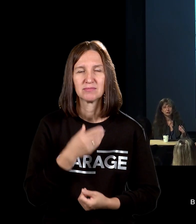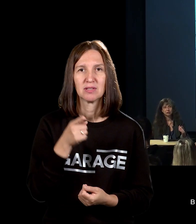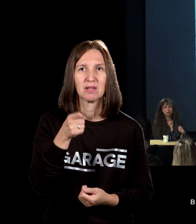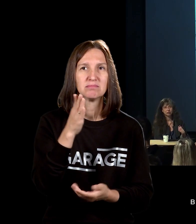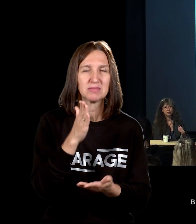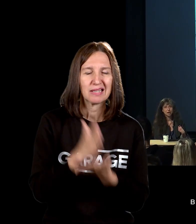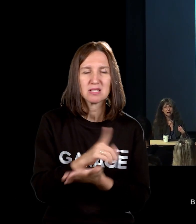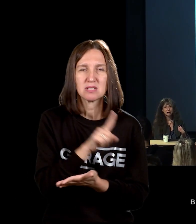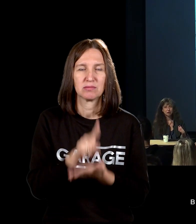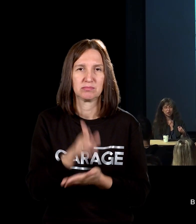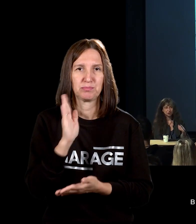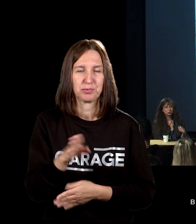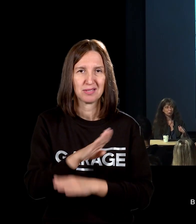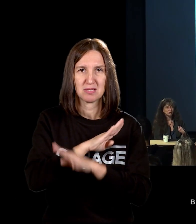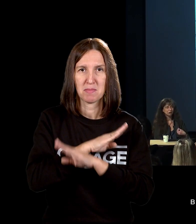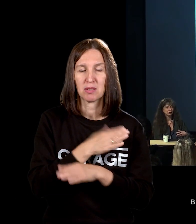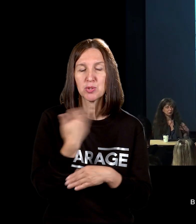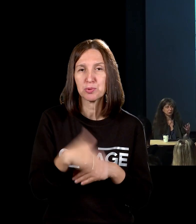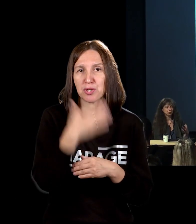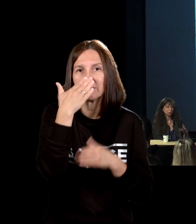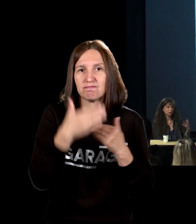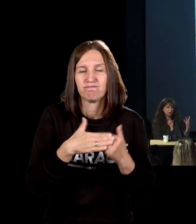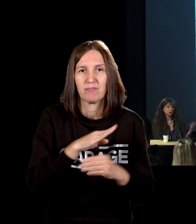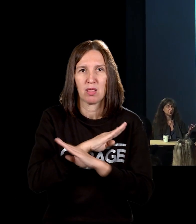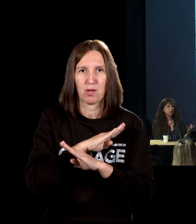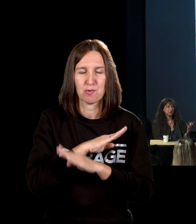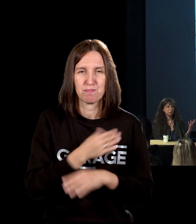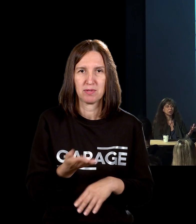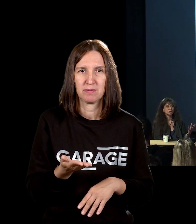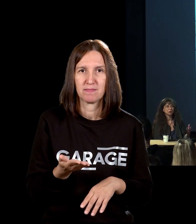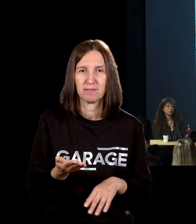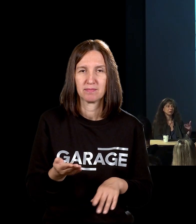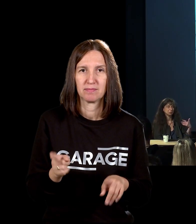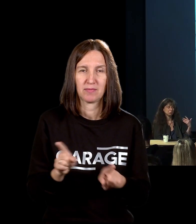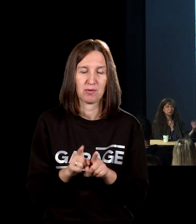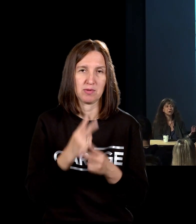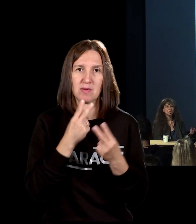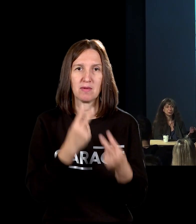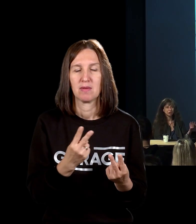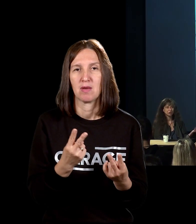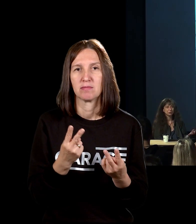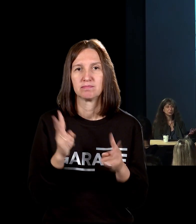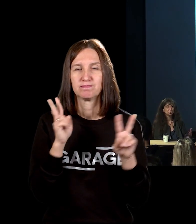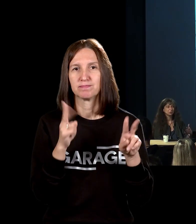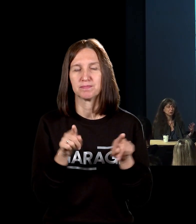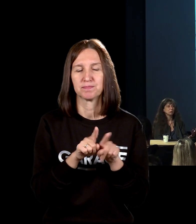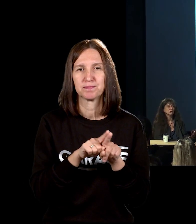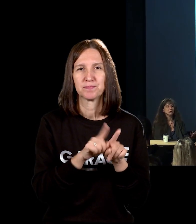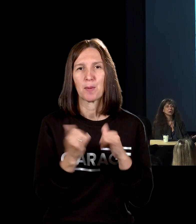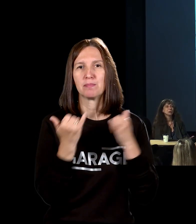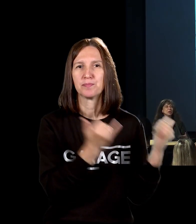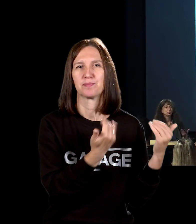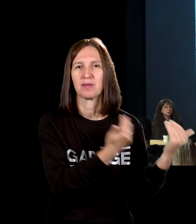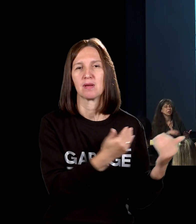всегда есть почти труп, да, как вот в этой отчаянной совершенно посвящении Франциско Гоя, вот такой